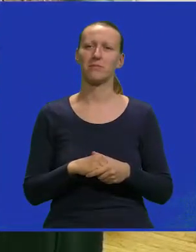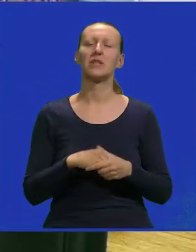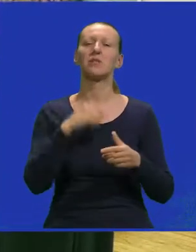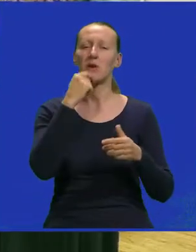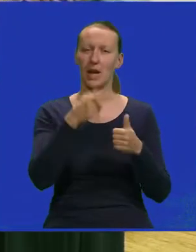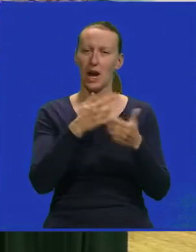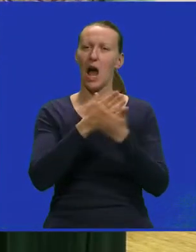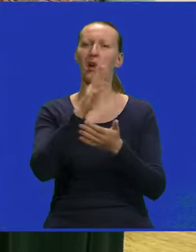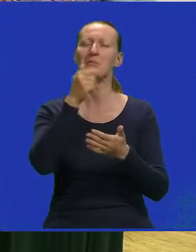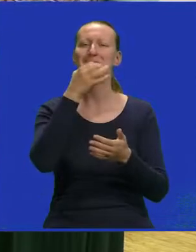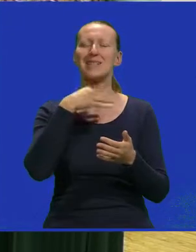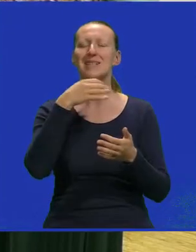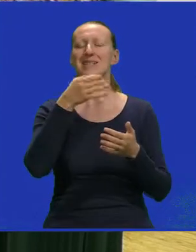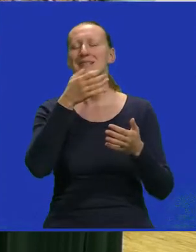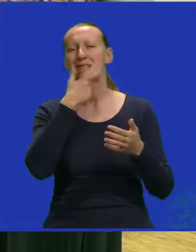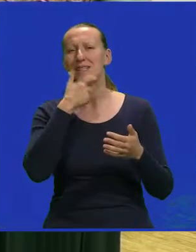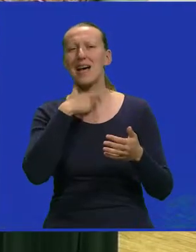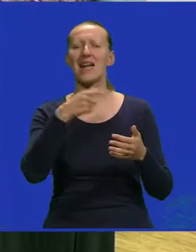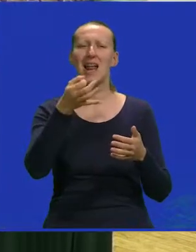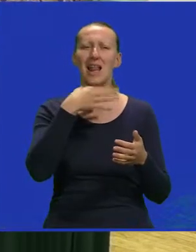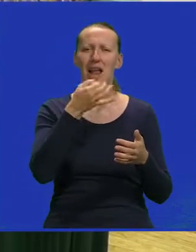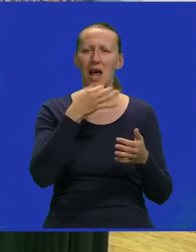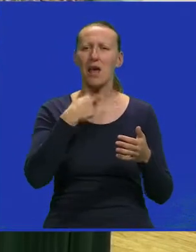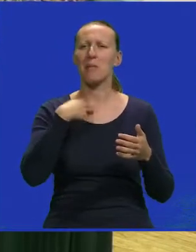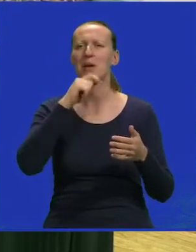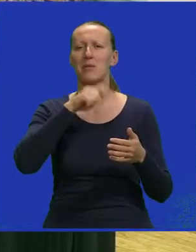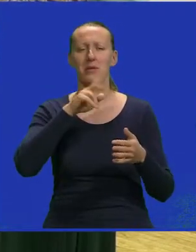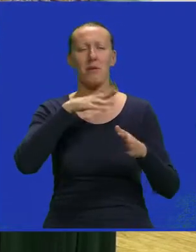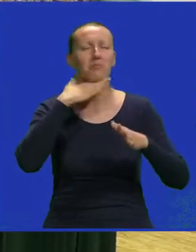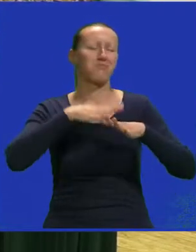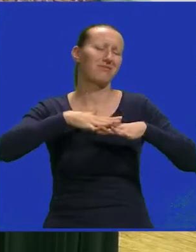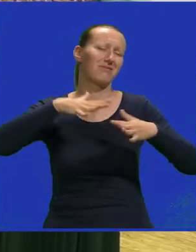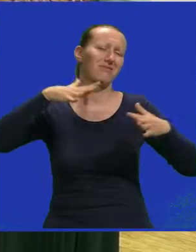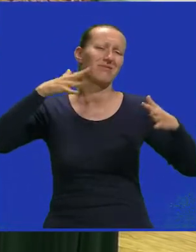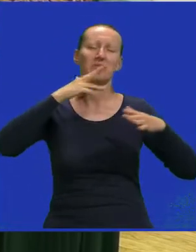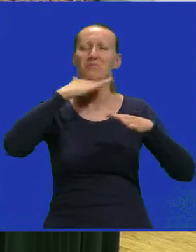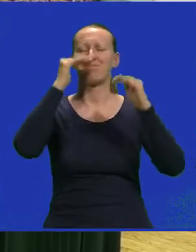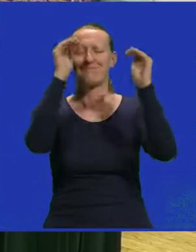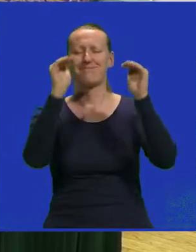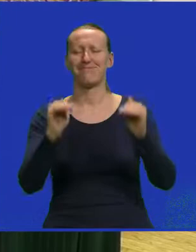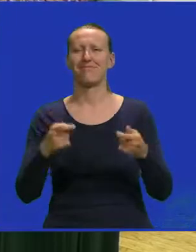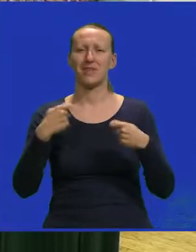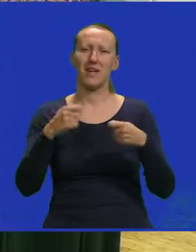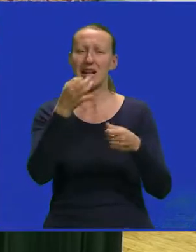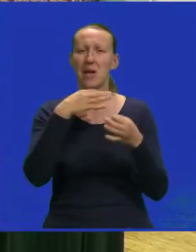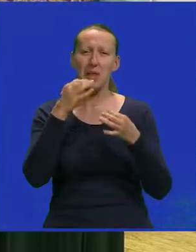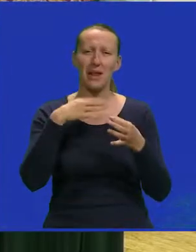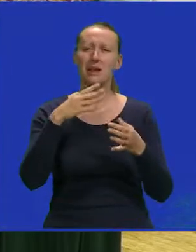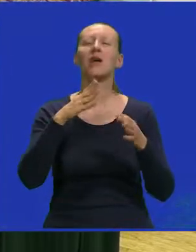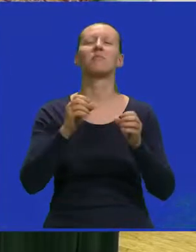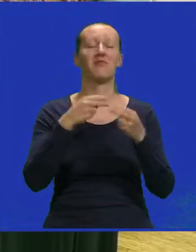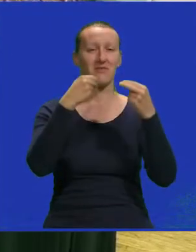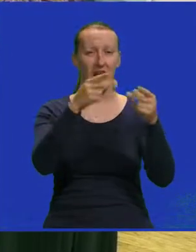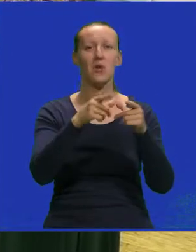smo rekli, ko imate stare medežije doma, a mi penzić ih imamo, mi imamo cijelu arhivu tega, ponesite u